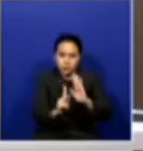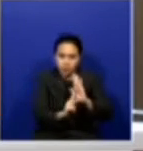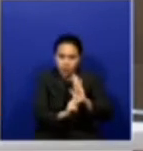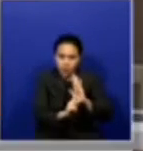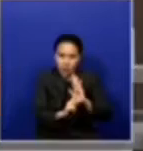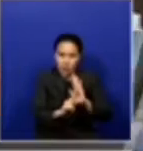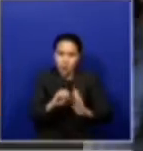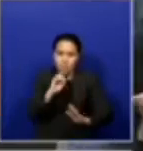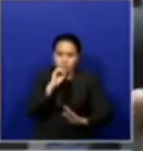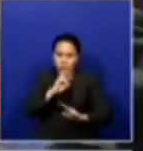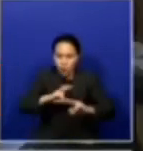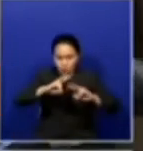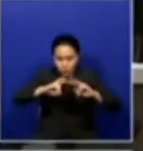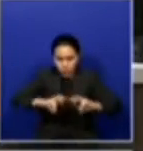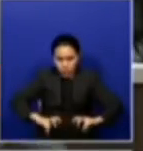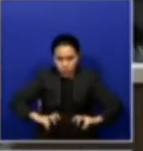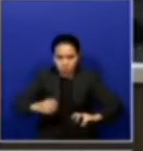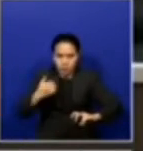า